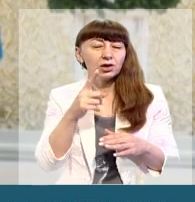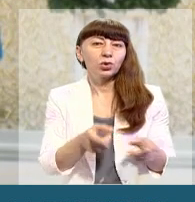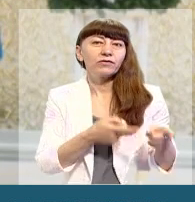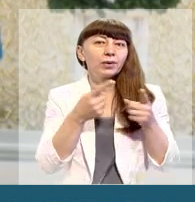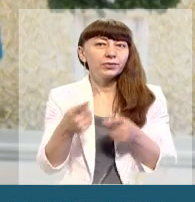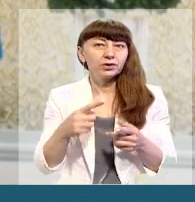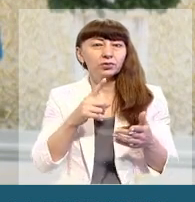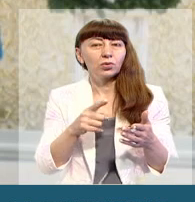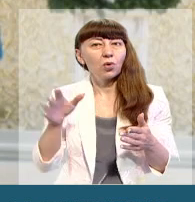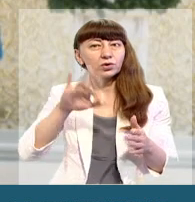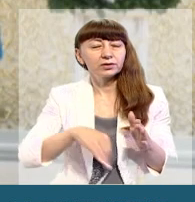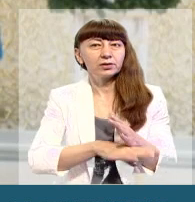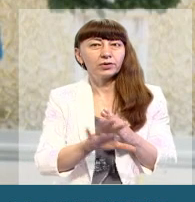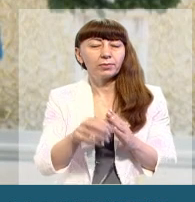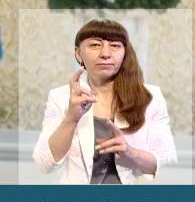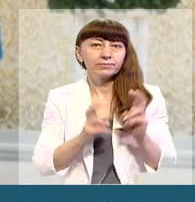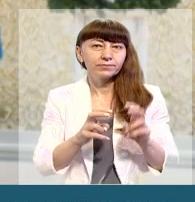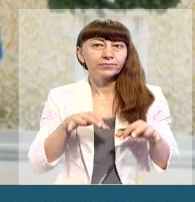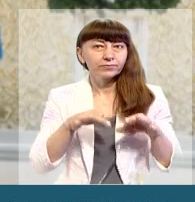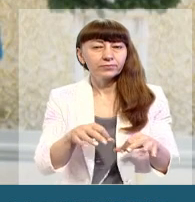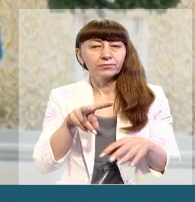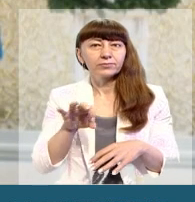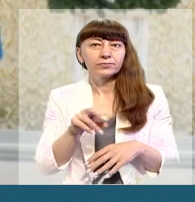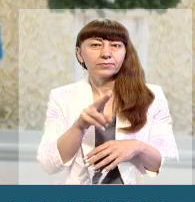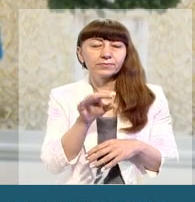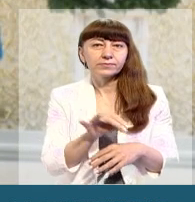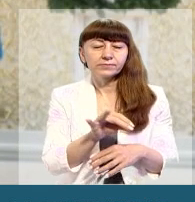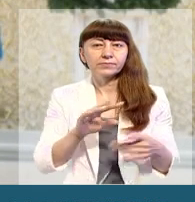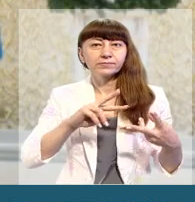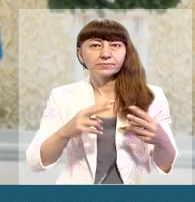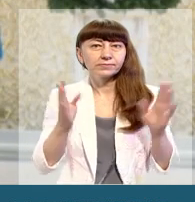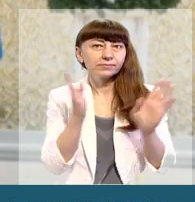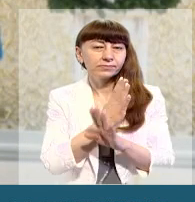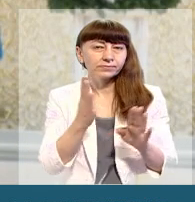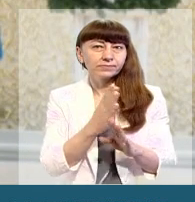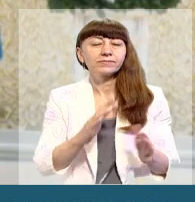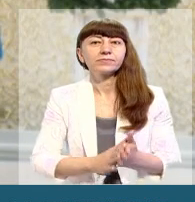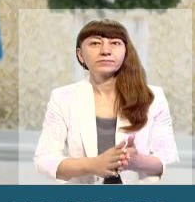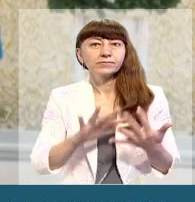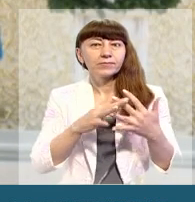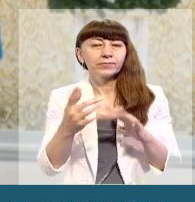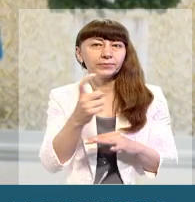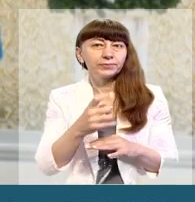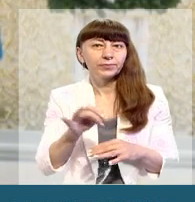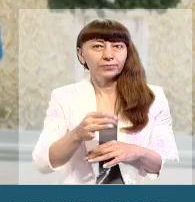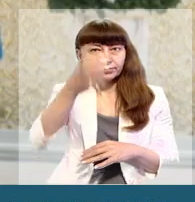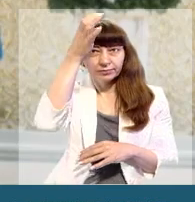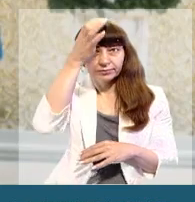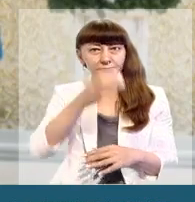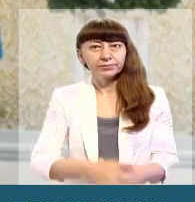перехода, горнодобывающей промышленности, транспорта и логистики, изменения климата, экологии, сельского хозяйства и образования.